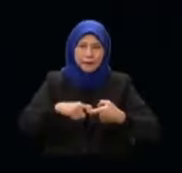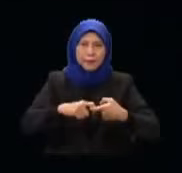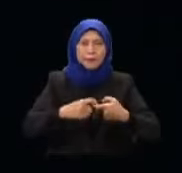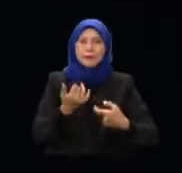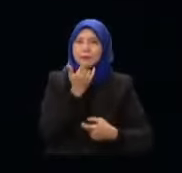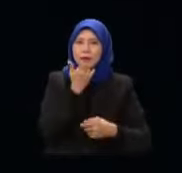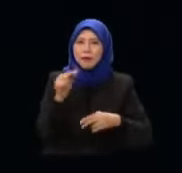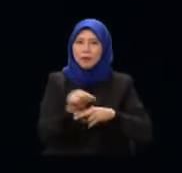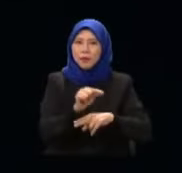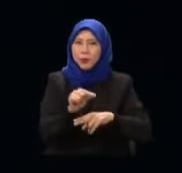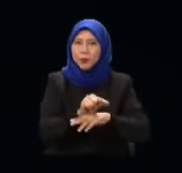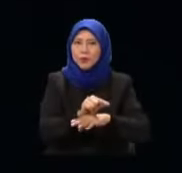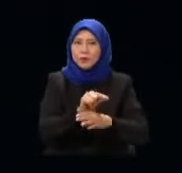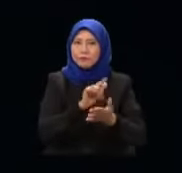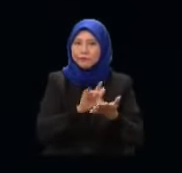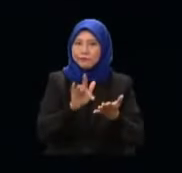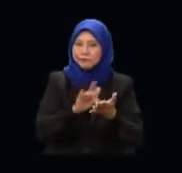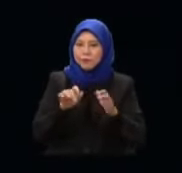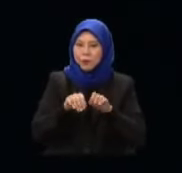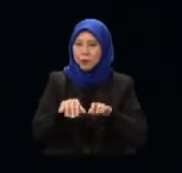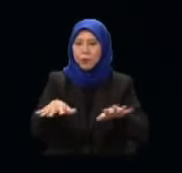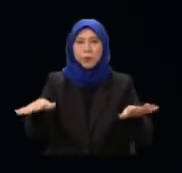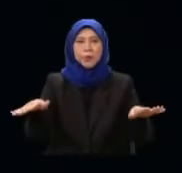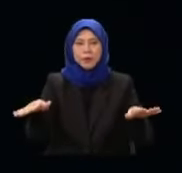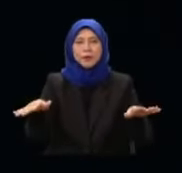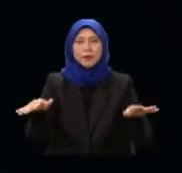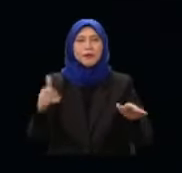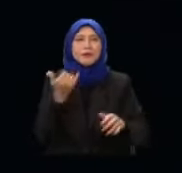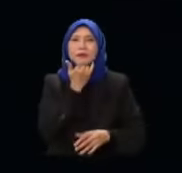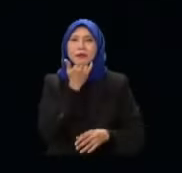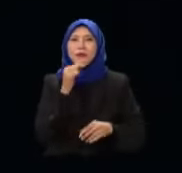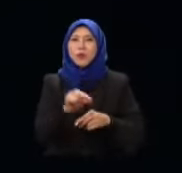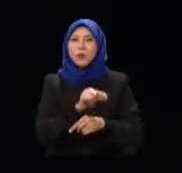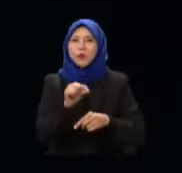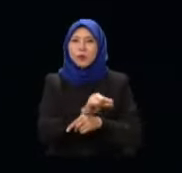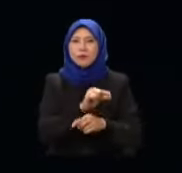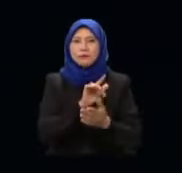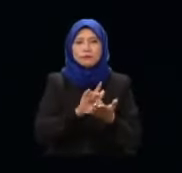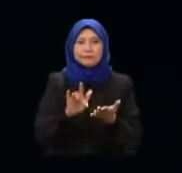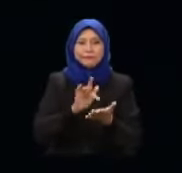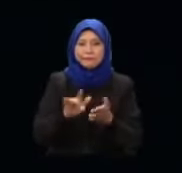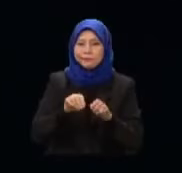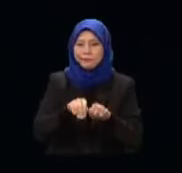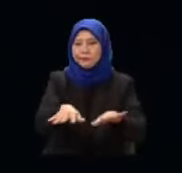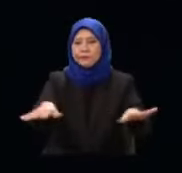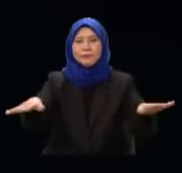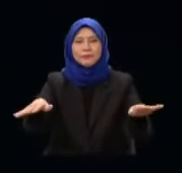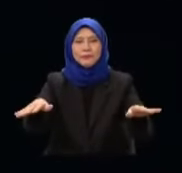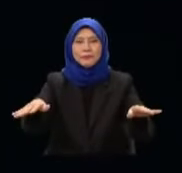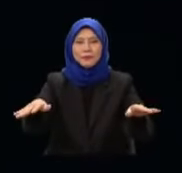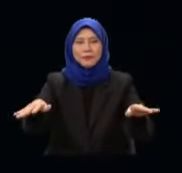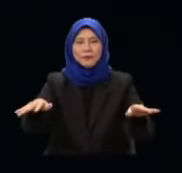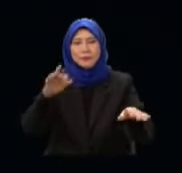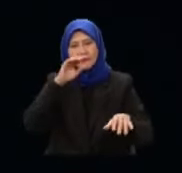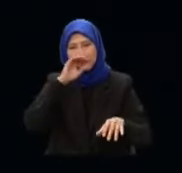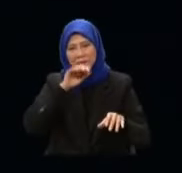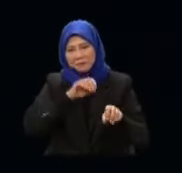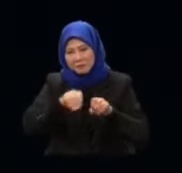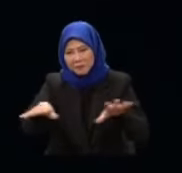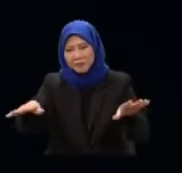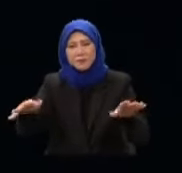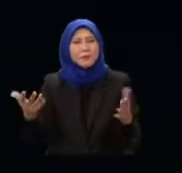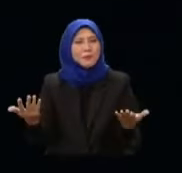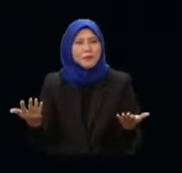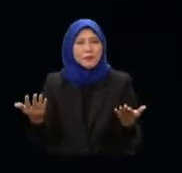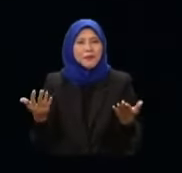dengan penyalahgunaan media sosial Hei ia menyalahgunakan media sosial untuk menjadi pusat